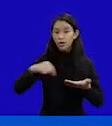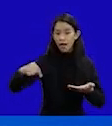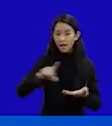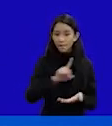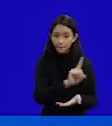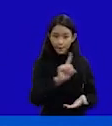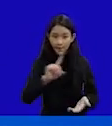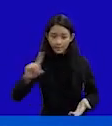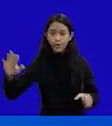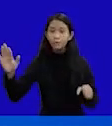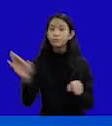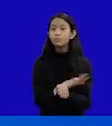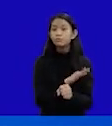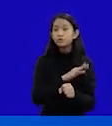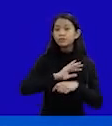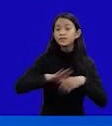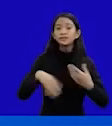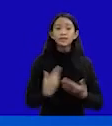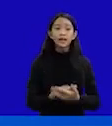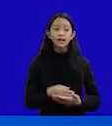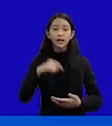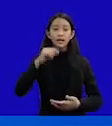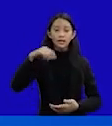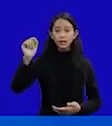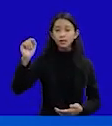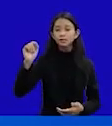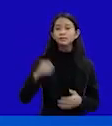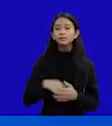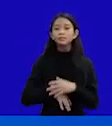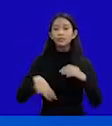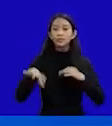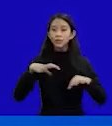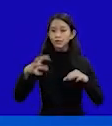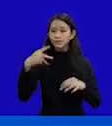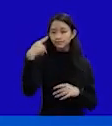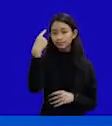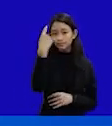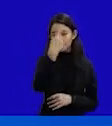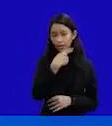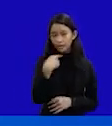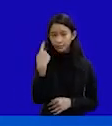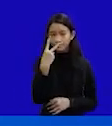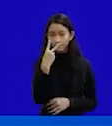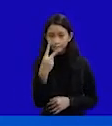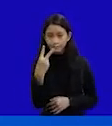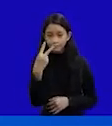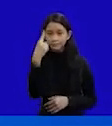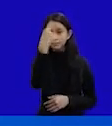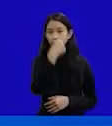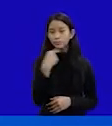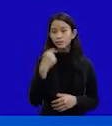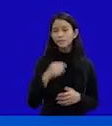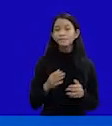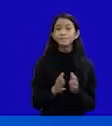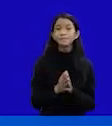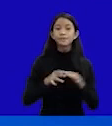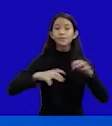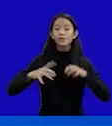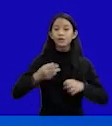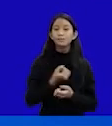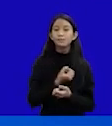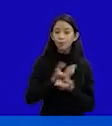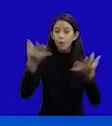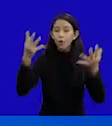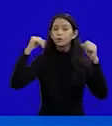dalam memenuhi semua checklist untuk melakukan tatap muka dan juga melaksanakan protokol kesehatan yang sangat